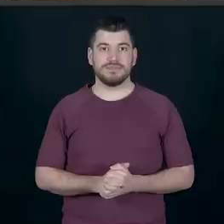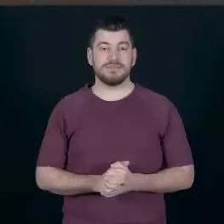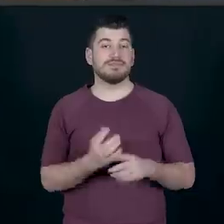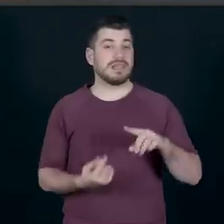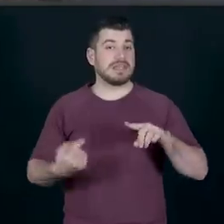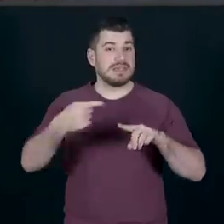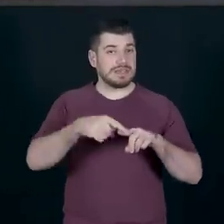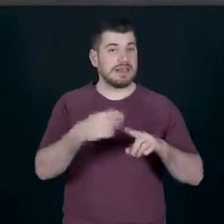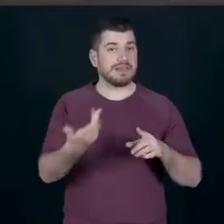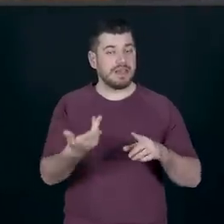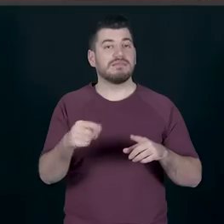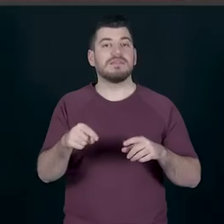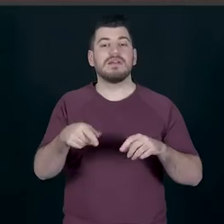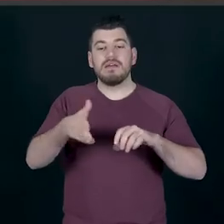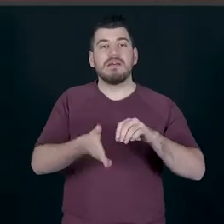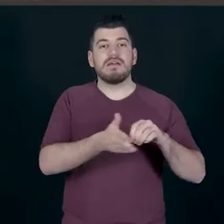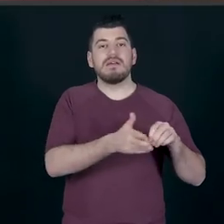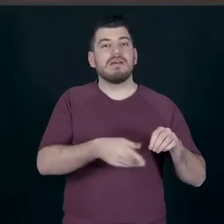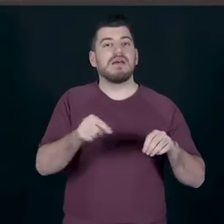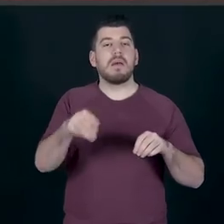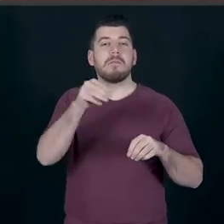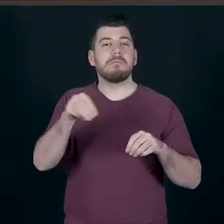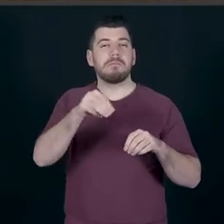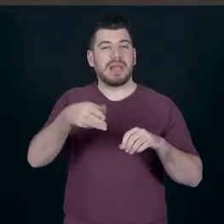Και ψιλοκομμένο μαϊντανό.